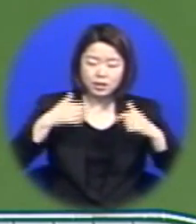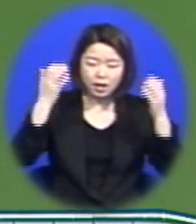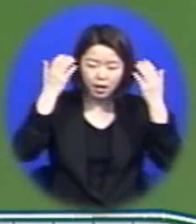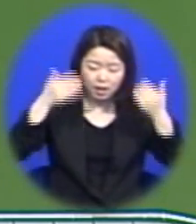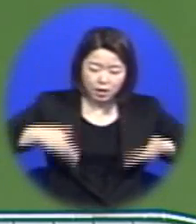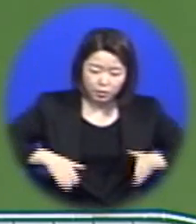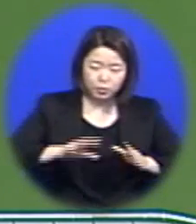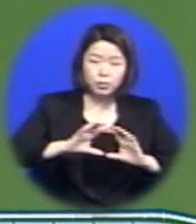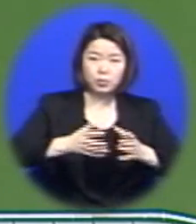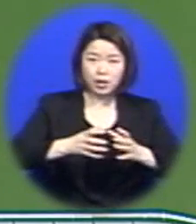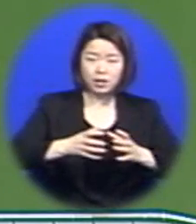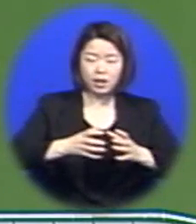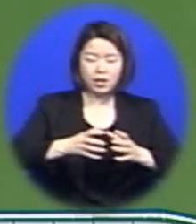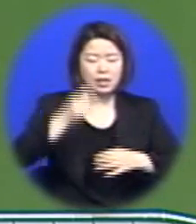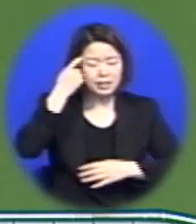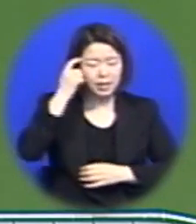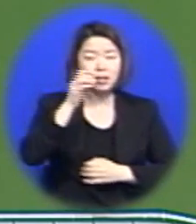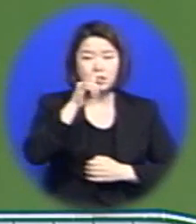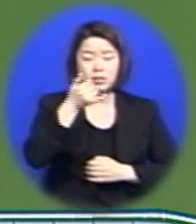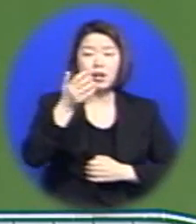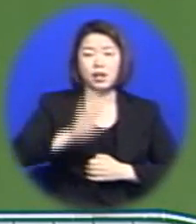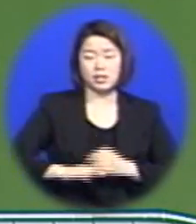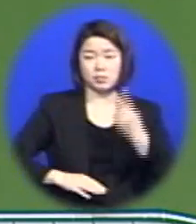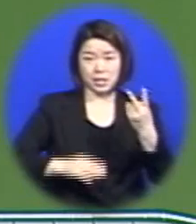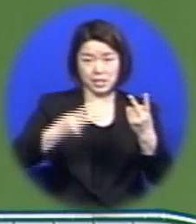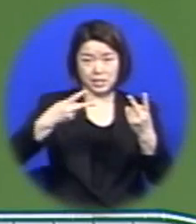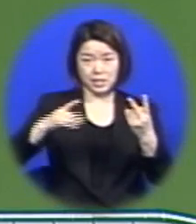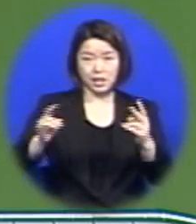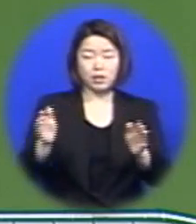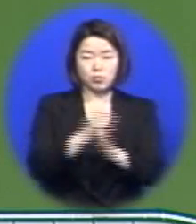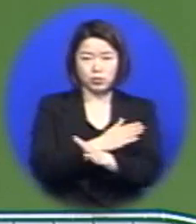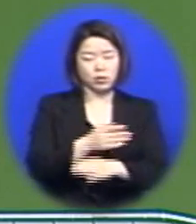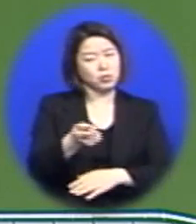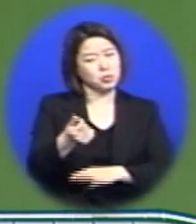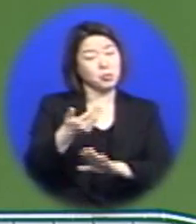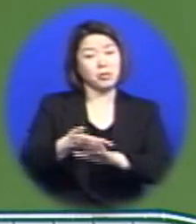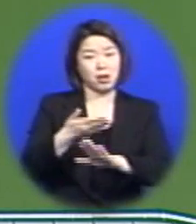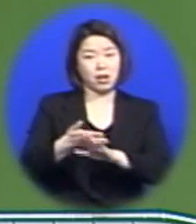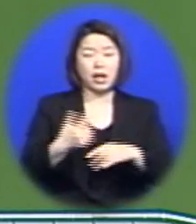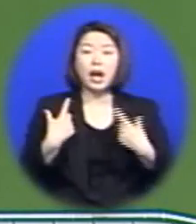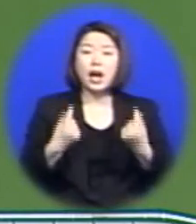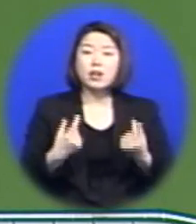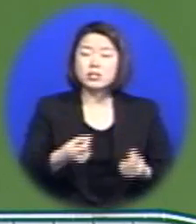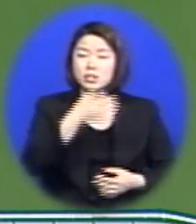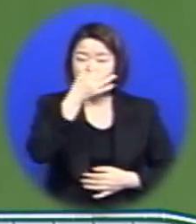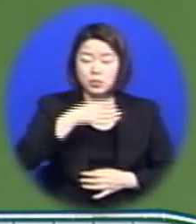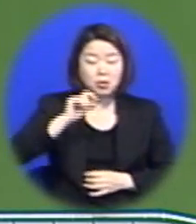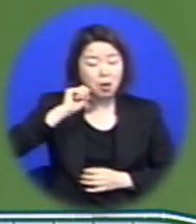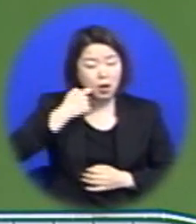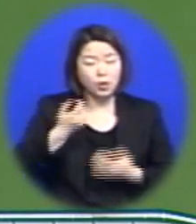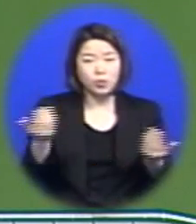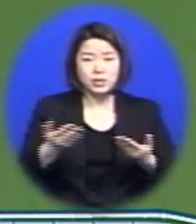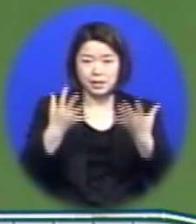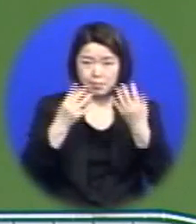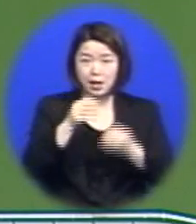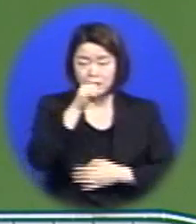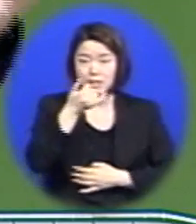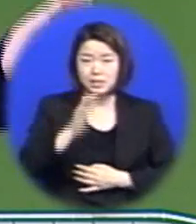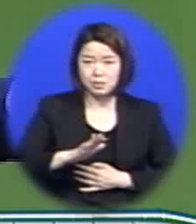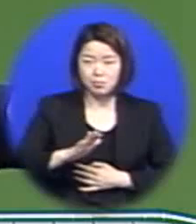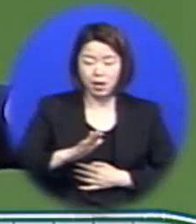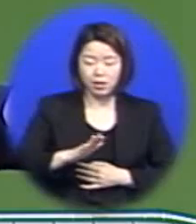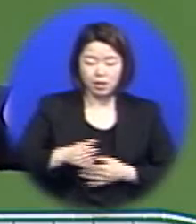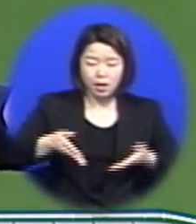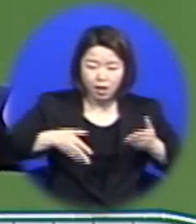기억해요 근데 2대부터 좀 다릅니다 여전히 힘들고 어려운 일이 많겠지만 이대는